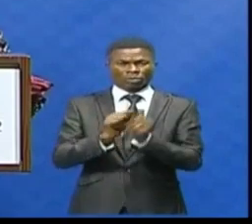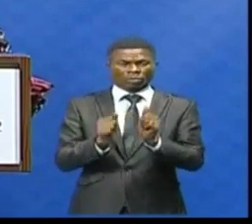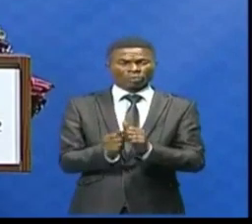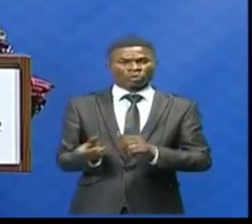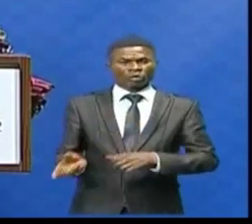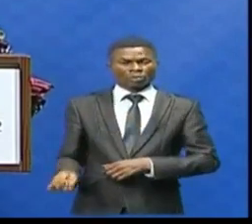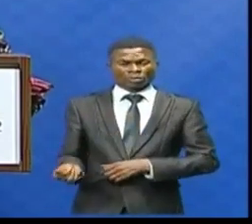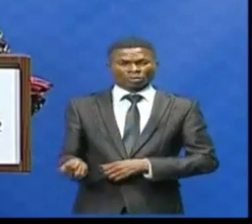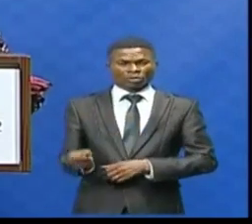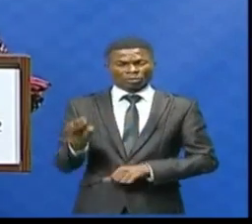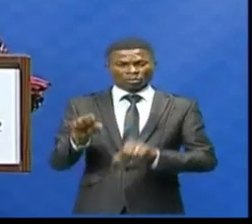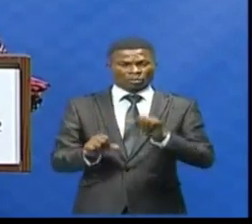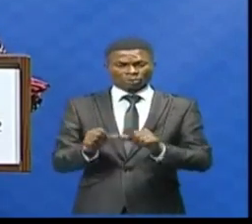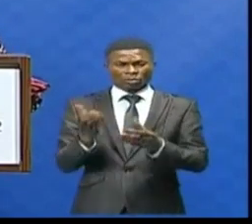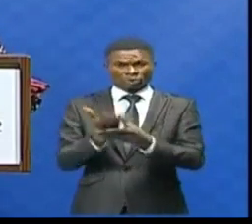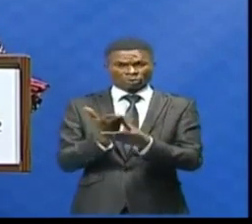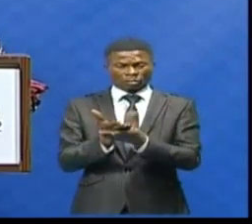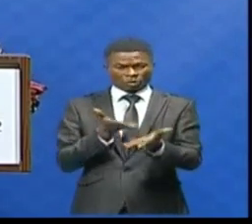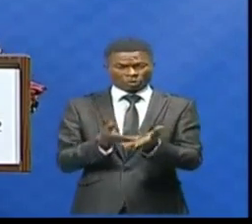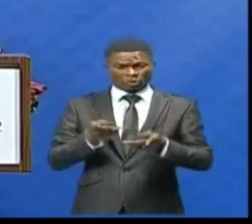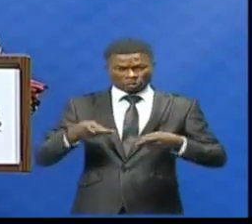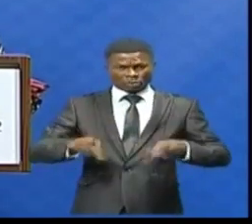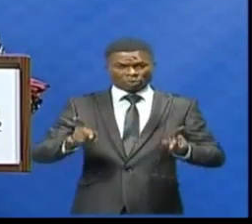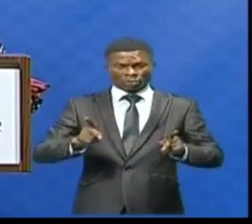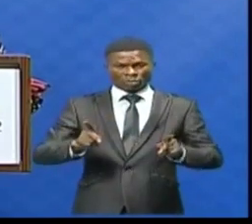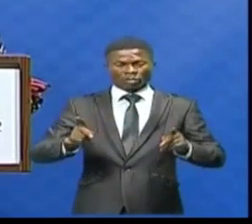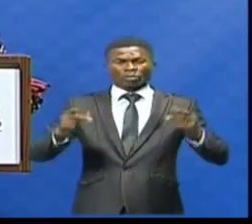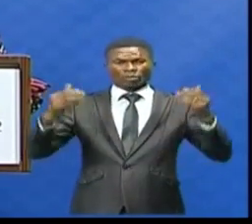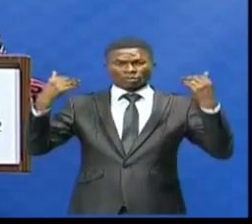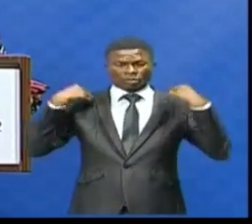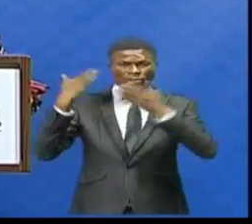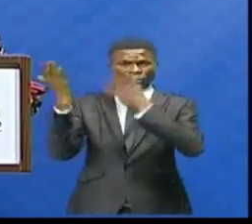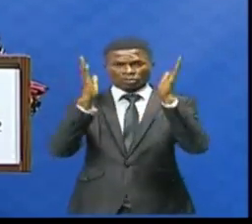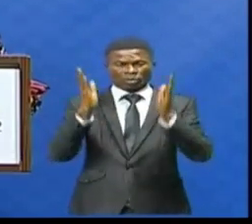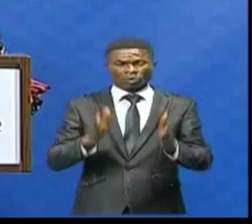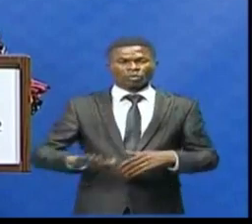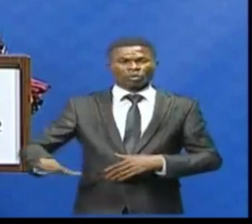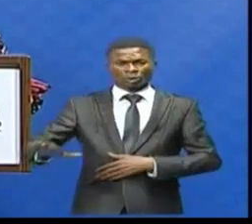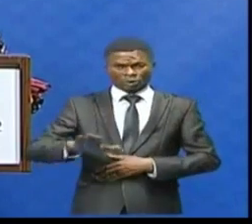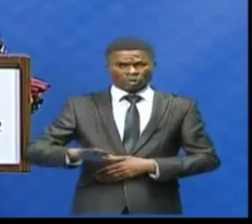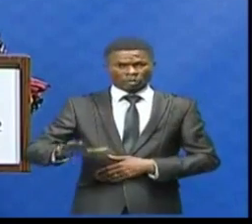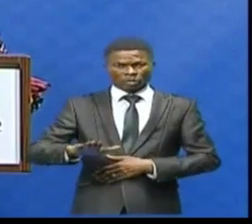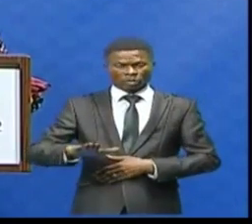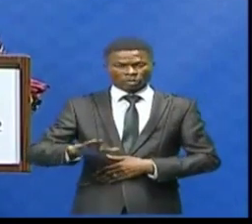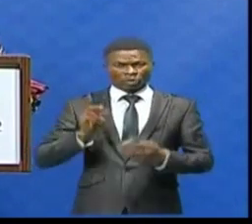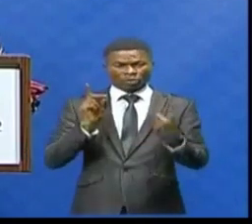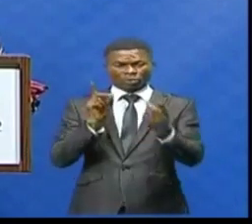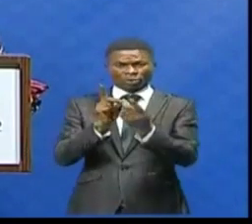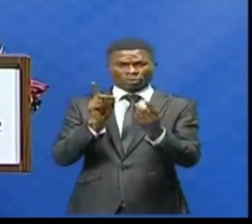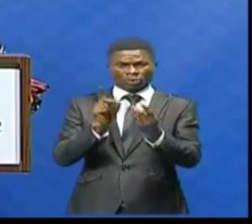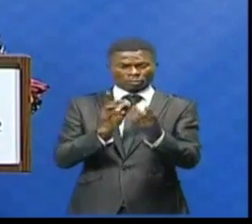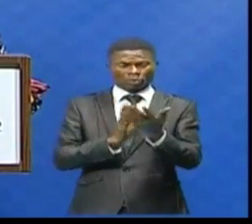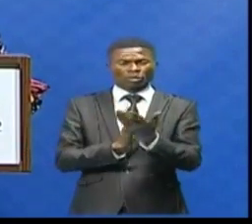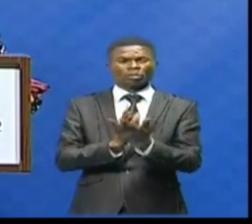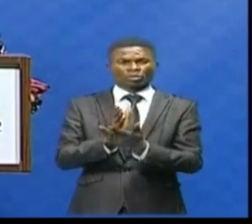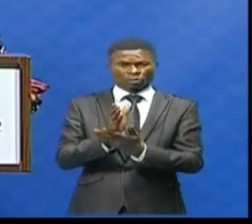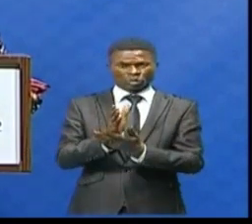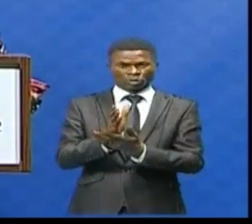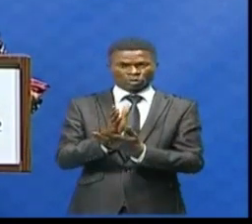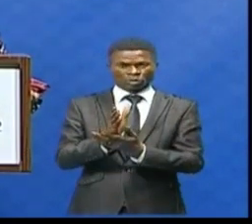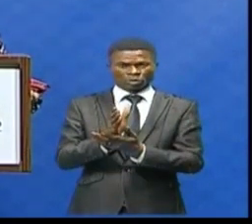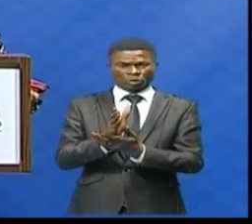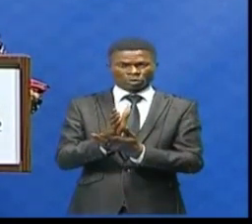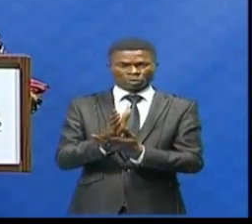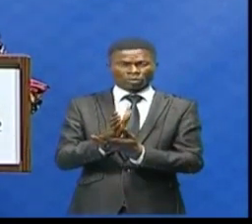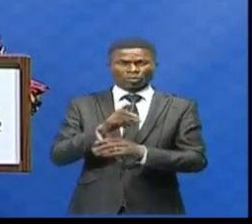de fraude c'est moratoire devrait permettre aux opérateurs économiques de notre pays d'affronter avec sérénité la